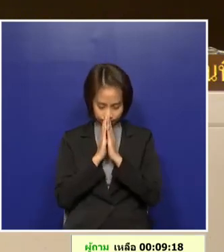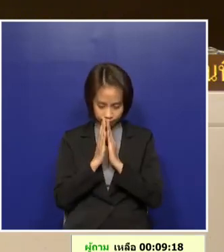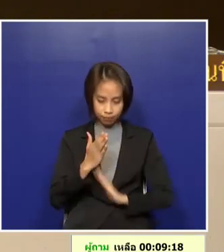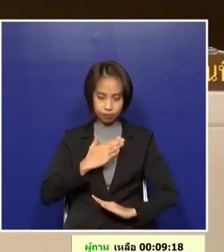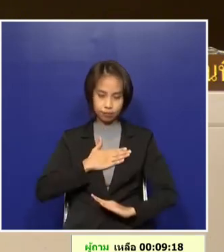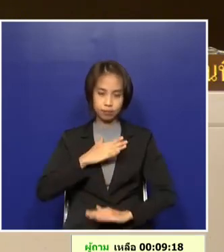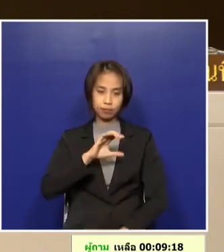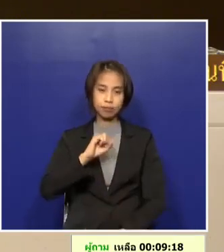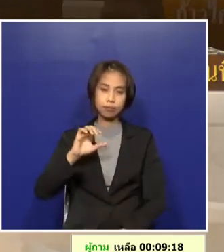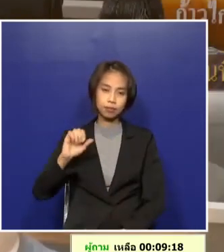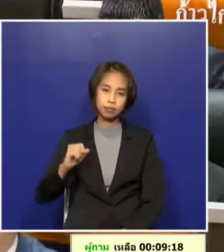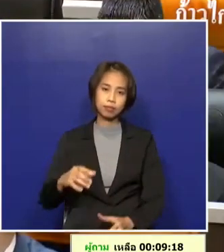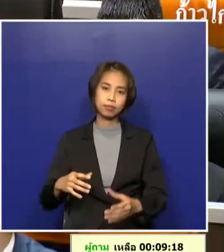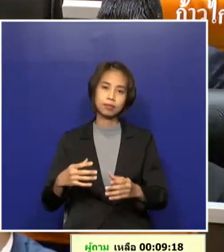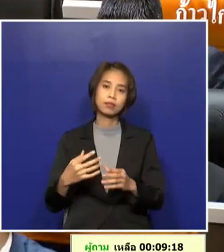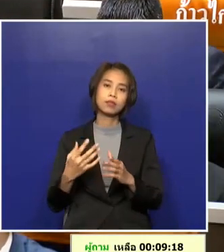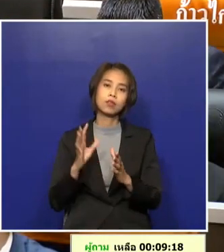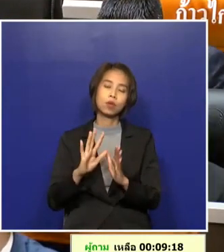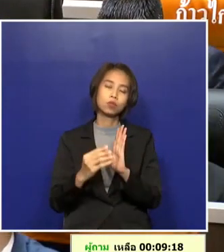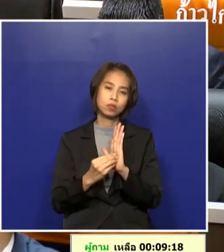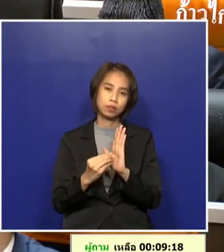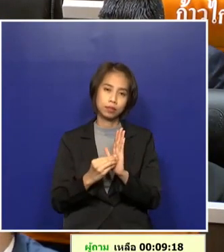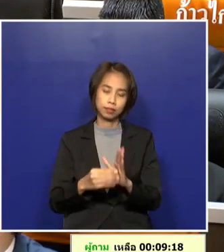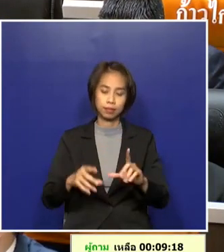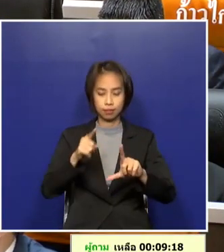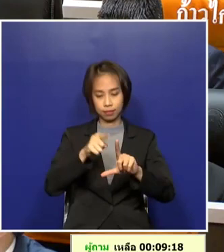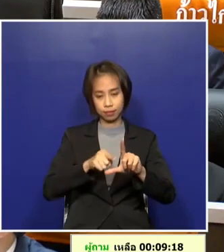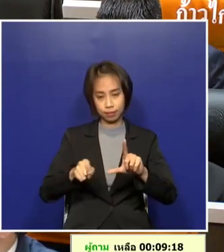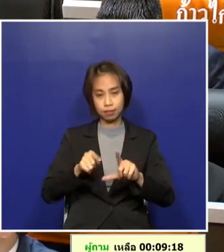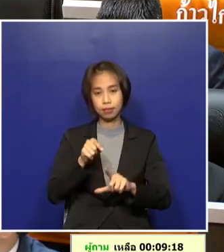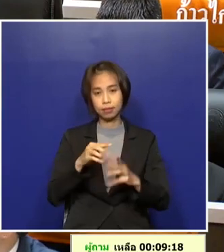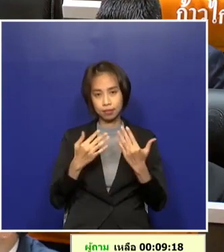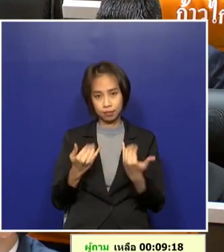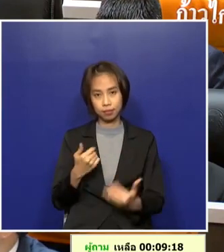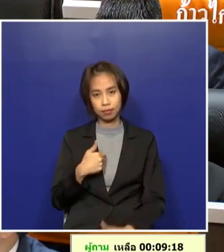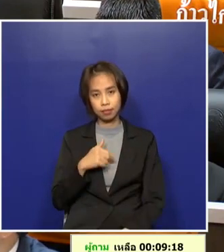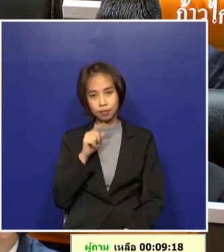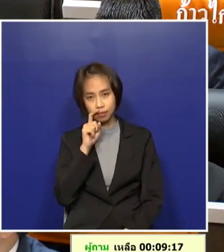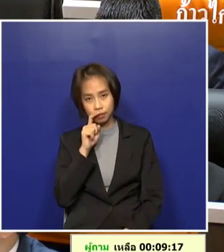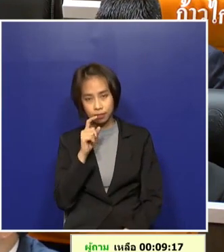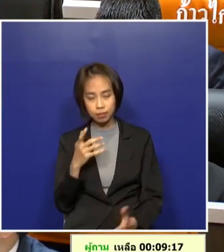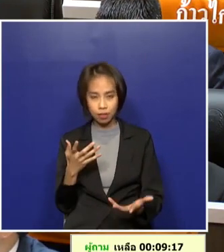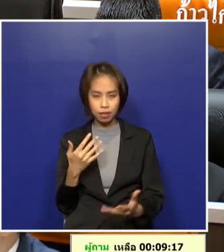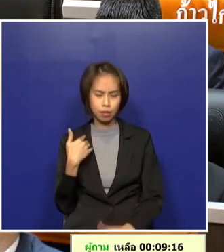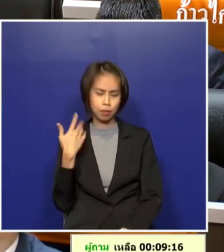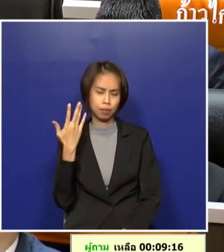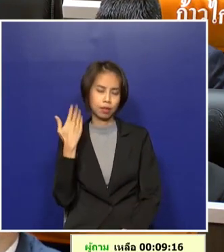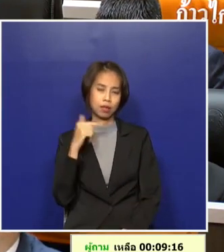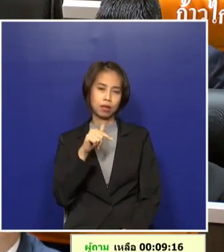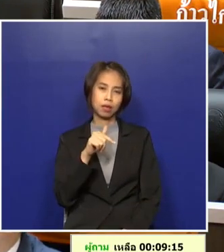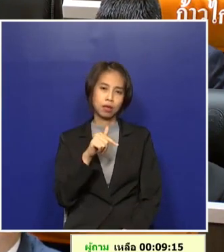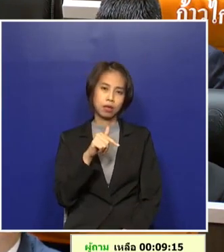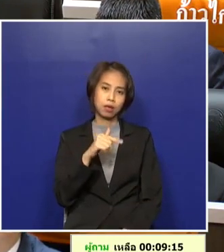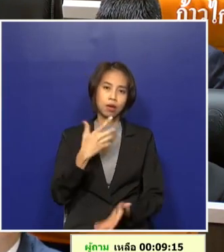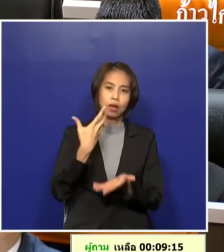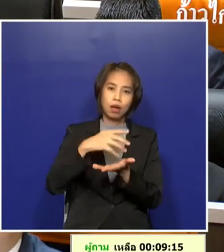สมาชิกสภาผู้แทนราษฎรแบบแบ่งเขตกรุงเทพมหานครพรรคก้าวไกลครับก็เดี๋ยวเรากลับมาเข้าฝั่งก่อนนะครับเมื่อกี้ท่านรัฐมนตรีพาผม